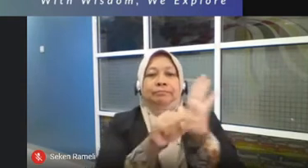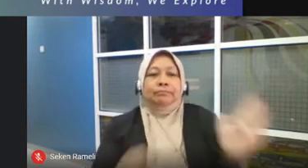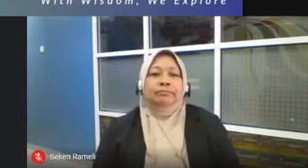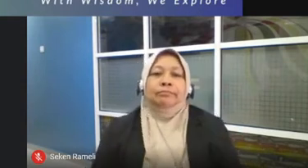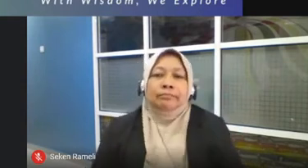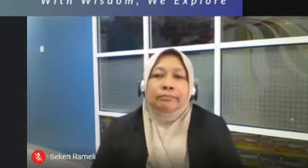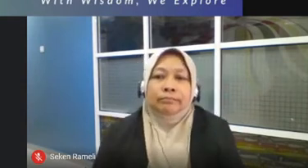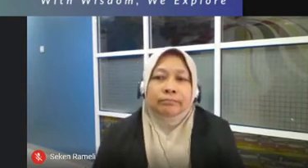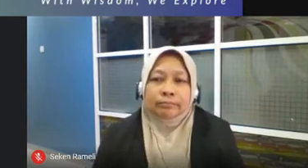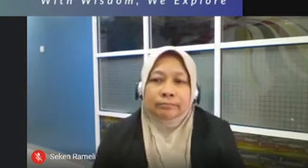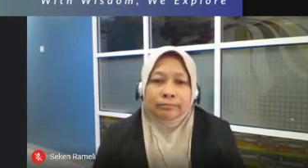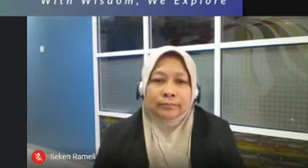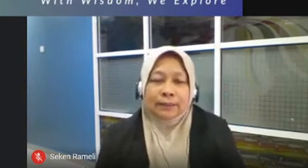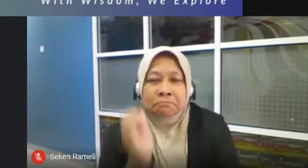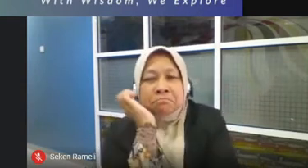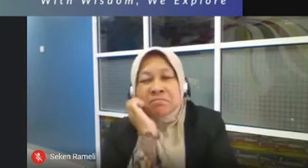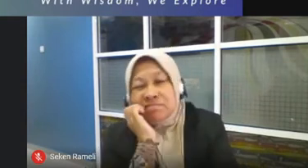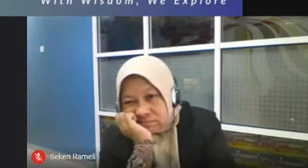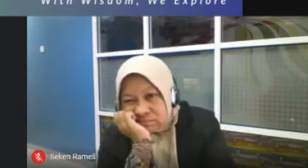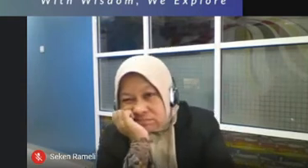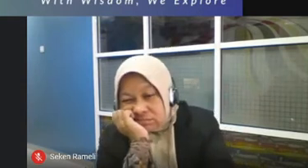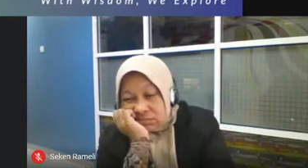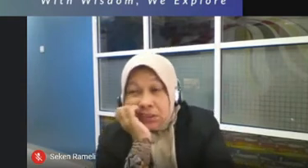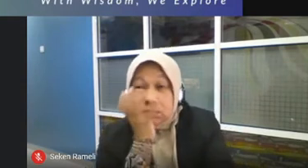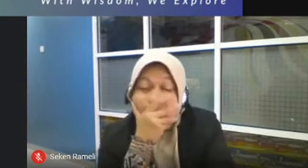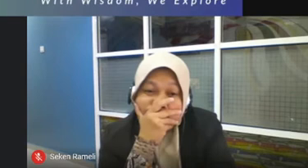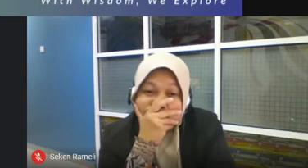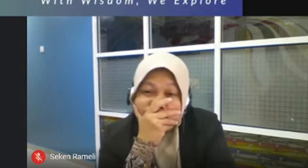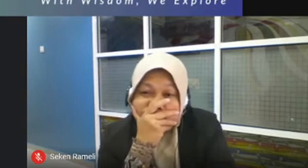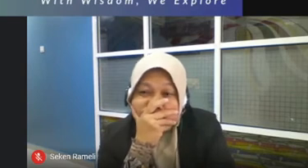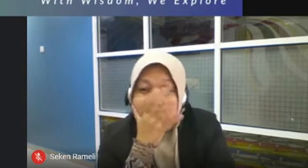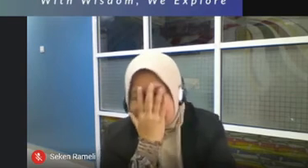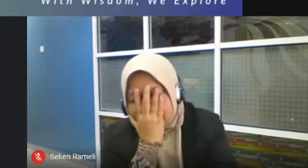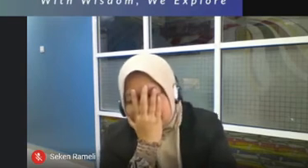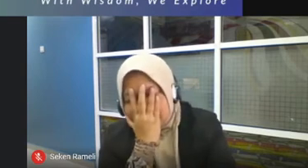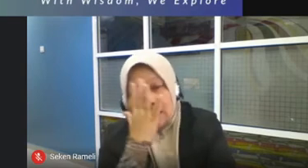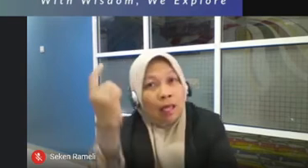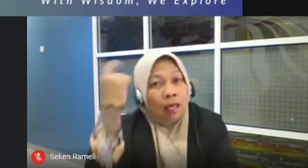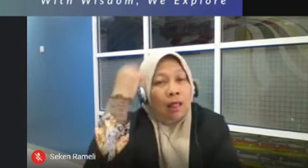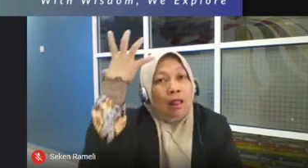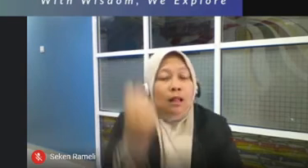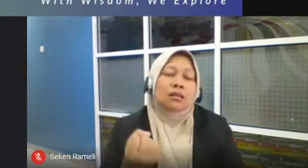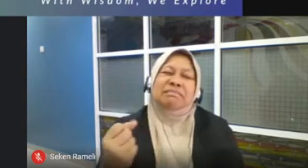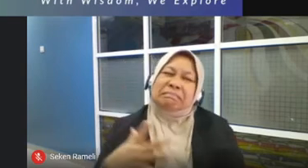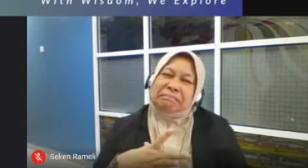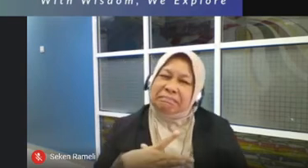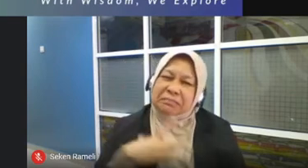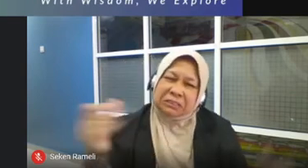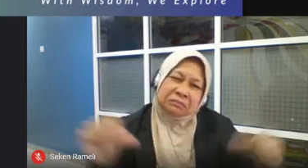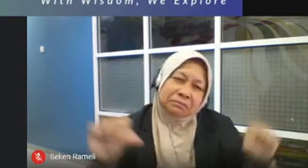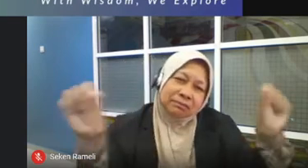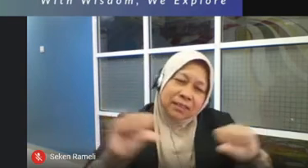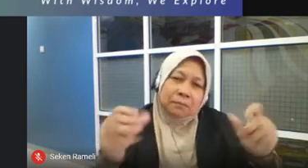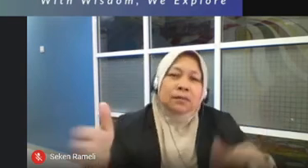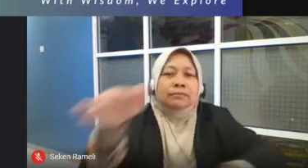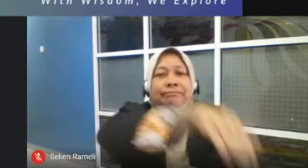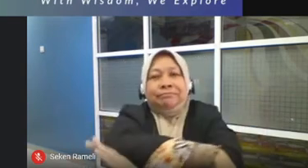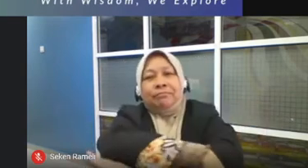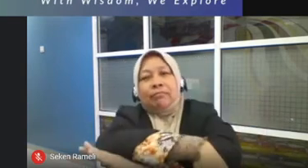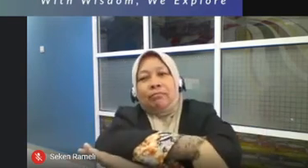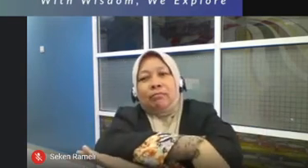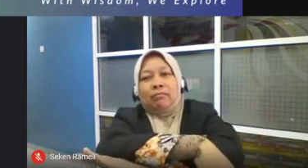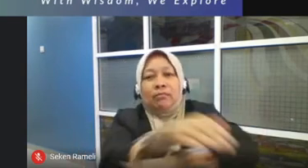maksudnya ataupun tutup muka ke. Tutup muka maksudnya dia dah hilang minat. Ataupun silang kaki. Silang kaki tu